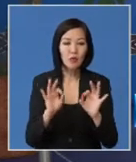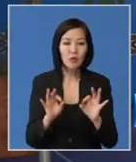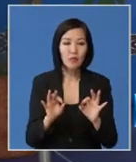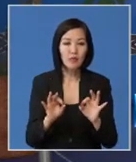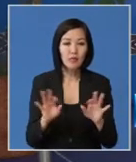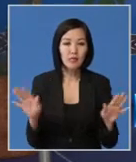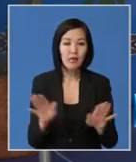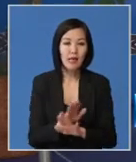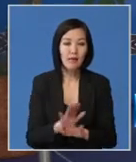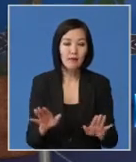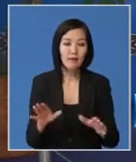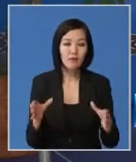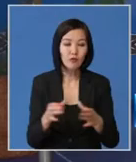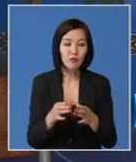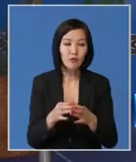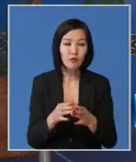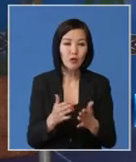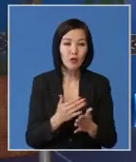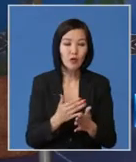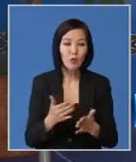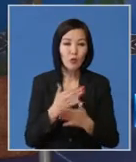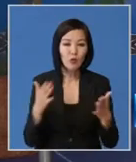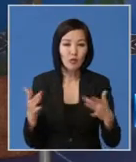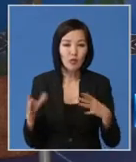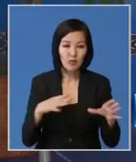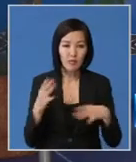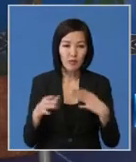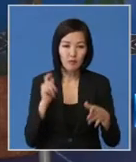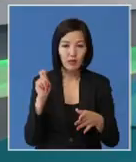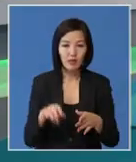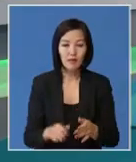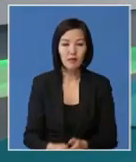өнерпаздардың ән ұжымдарының да үлкен дайындықпен келген көрініп тұр.